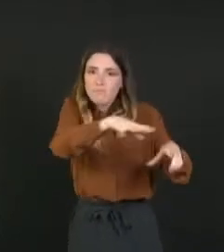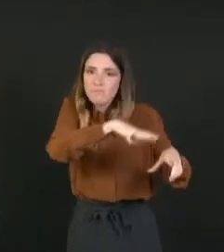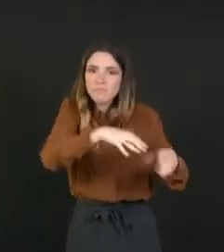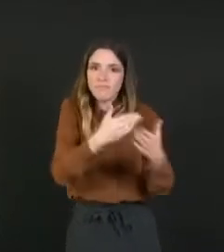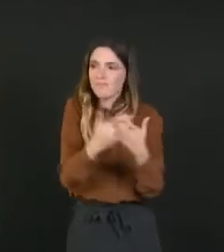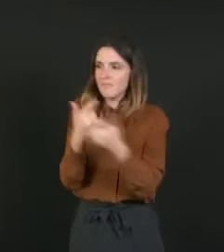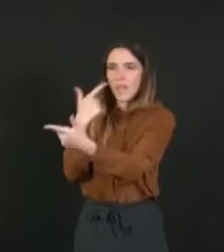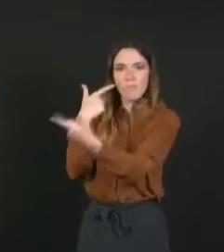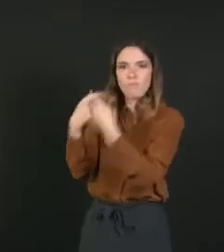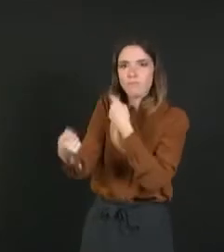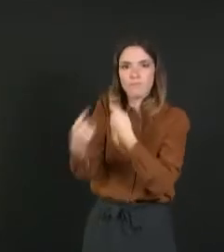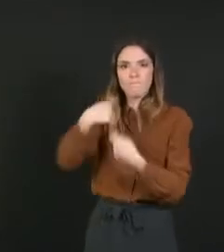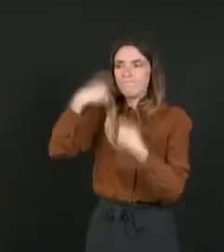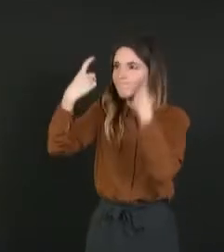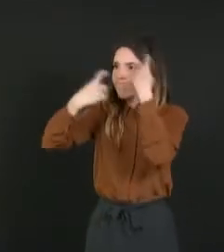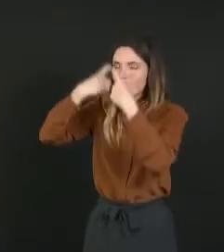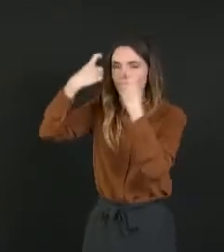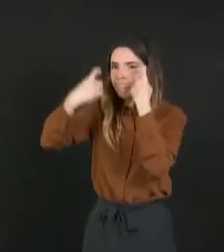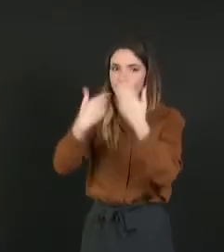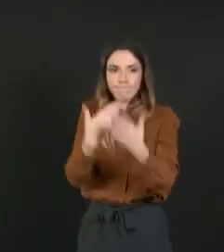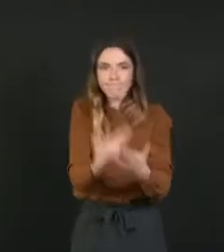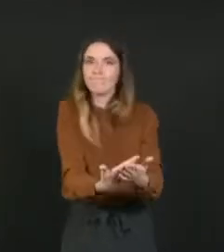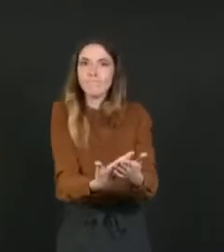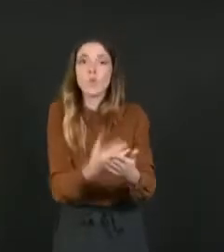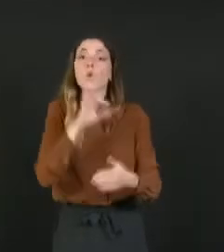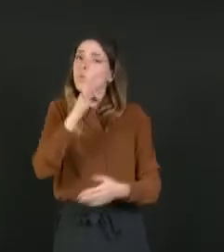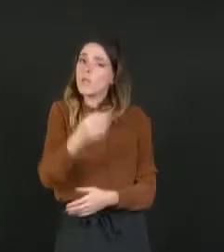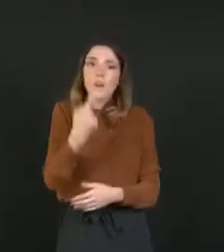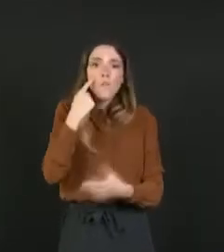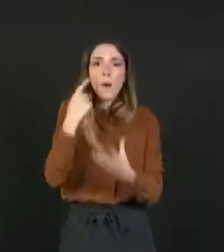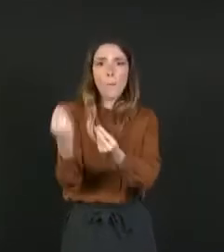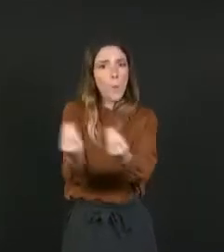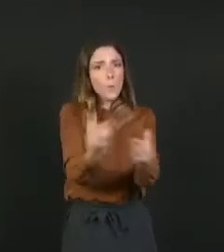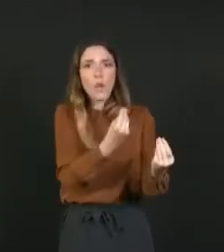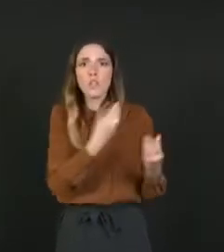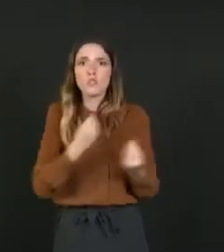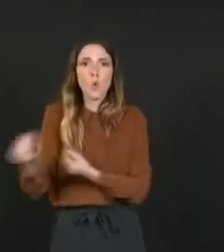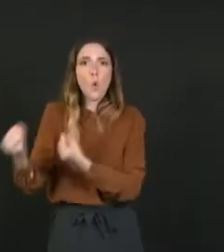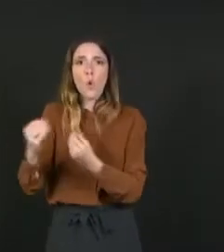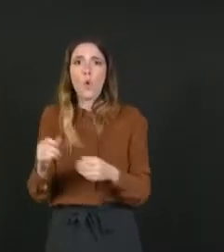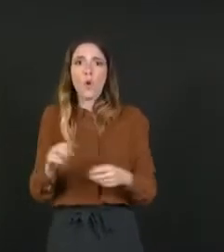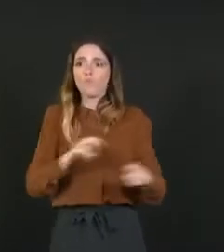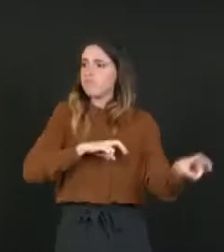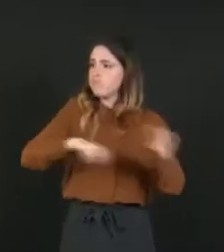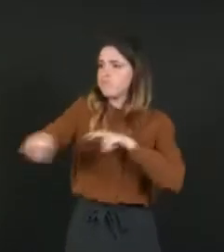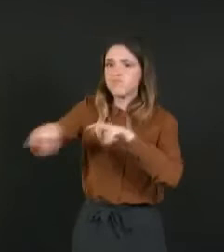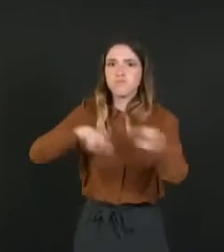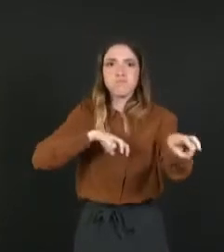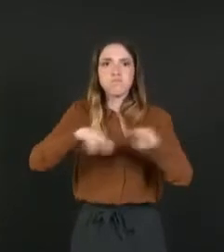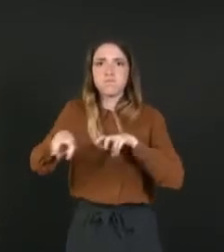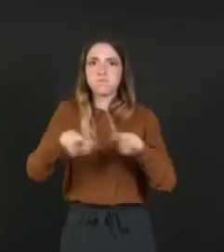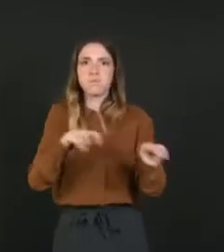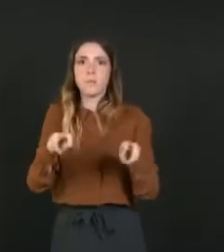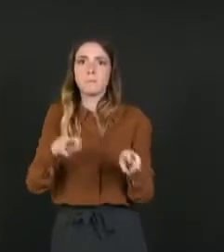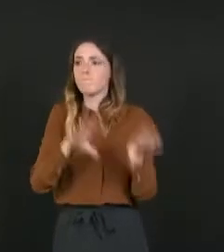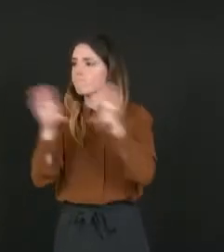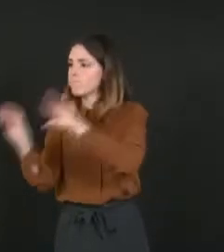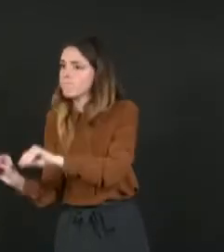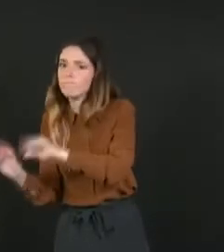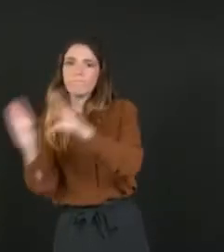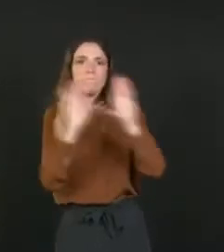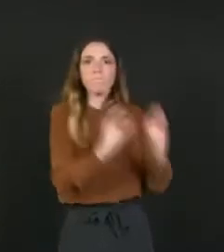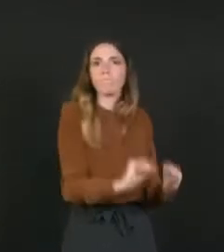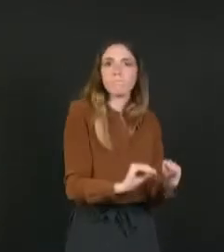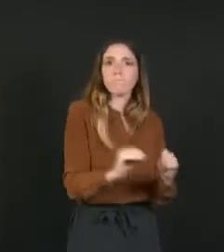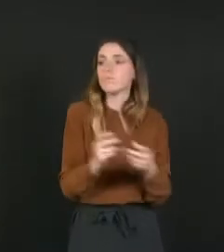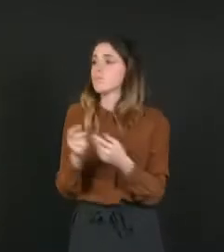On voit bien qu'il y a des mouvements de population, qu'il y a des migrations qui se font en France, hein, des migrations qui font qu'il y a une migration